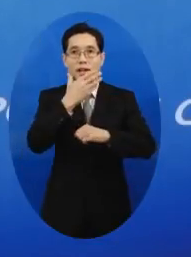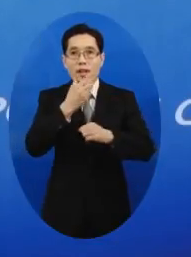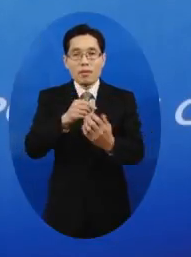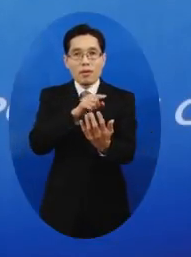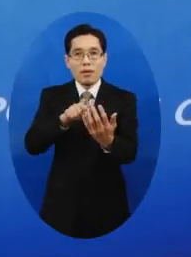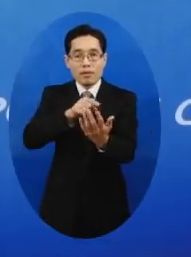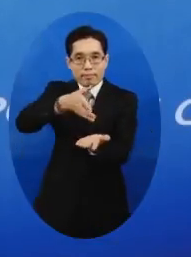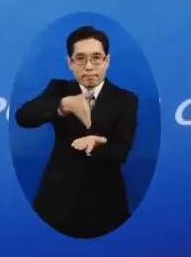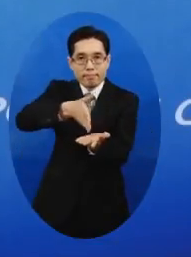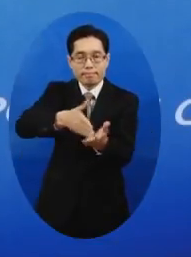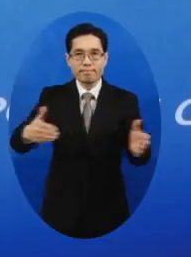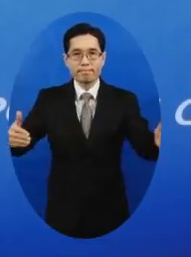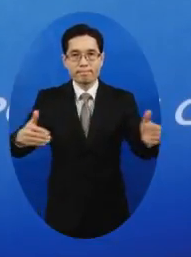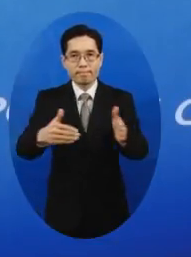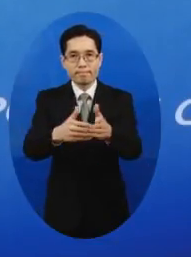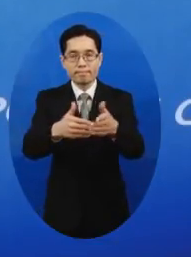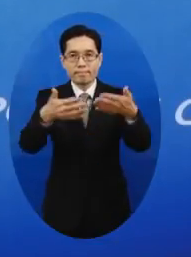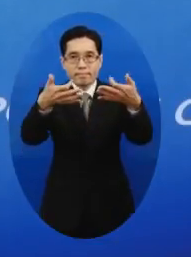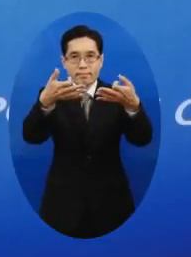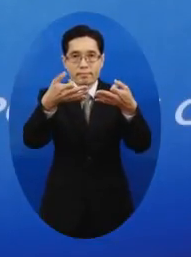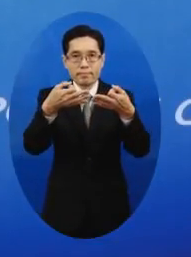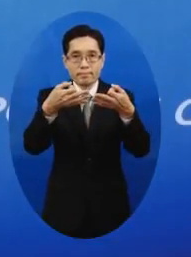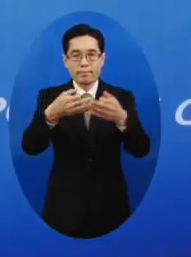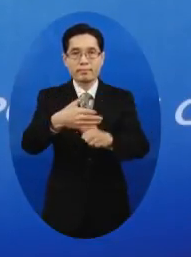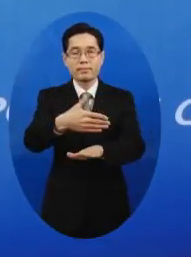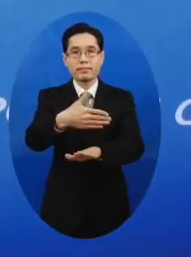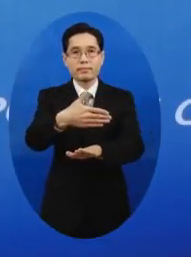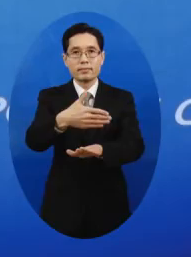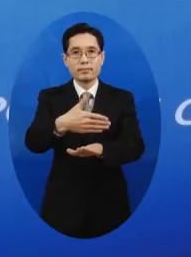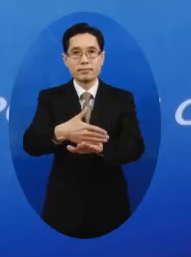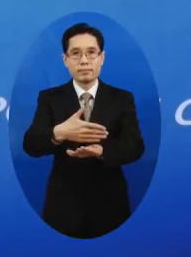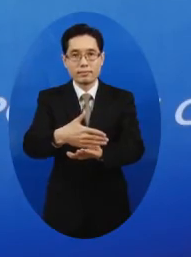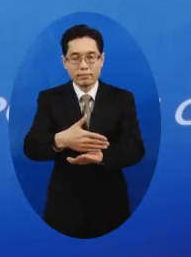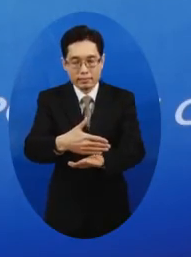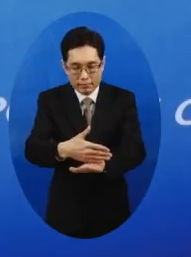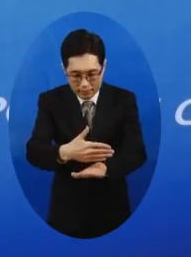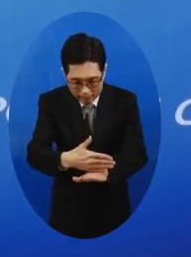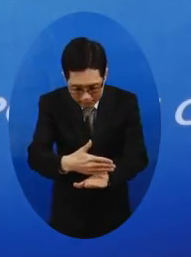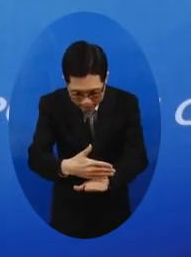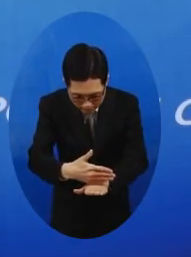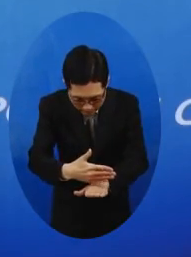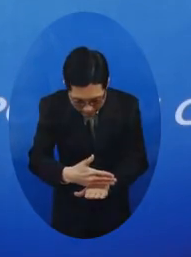이상으로 대구 행복 교육 뉴스 를 모두 마칩니다 시청해주신 여러분 고맙습니다